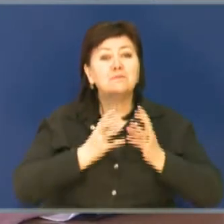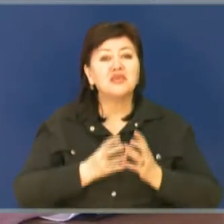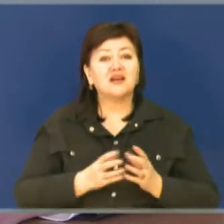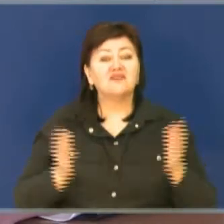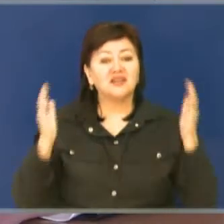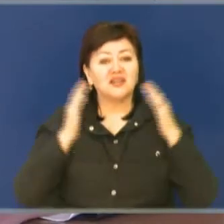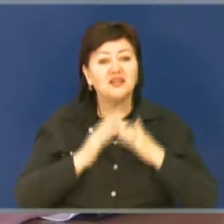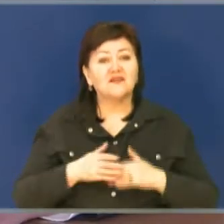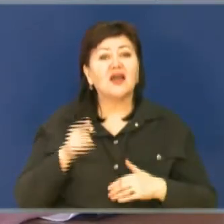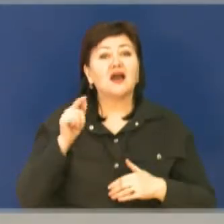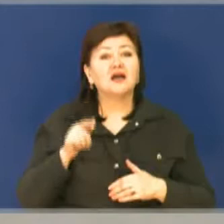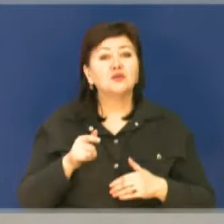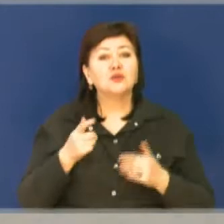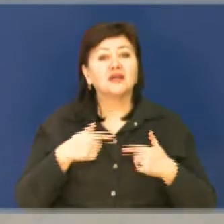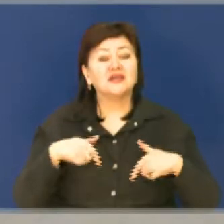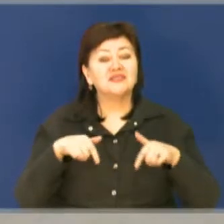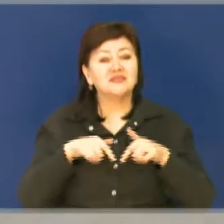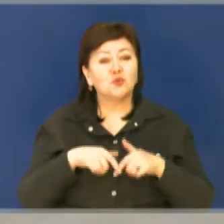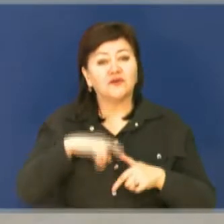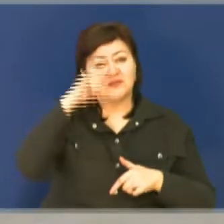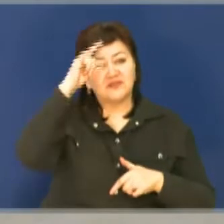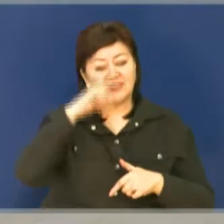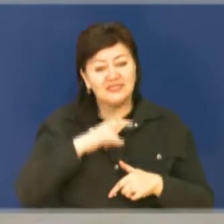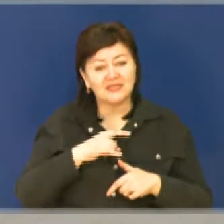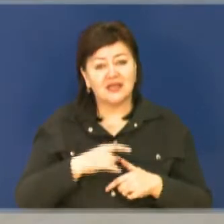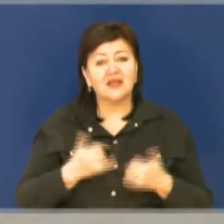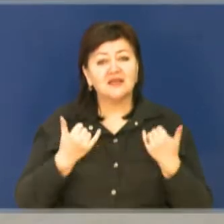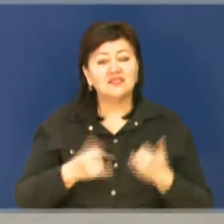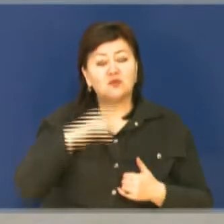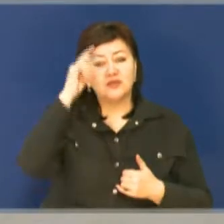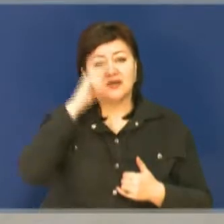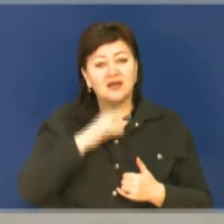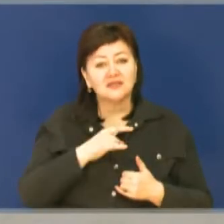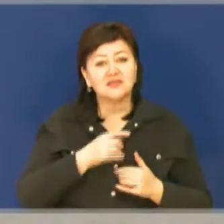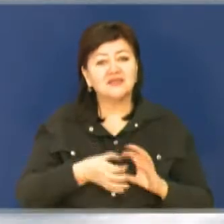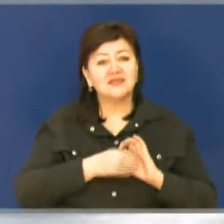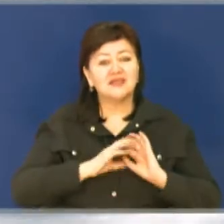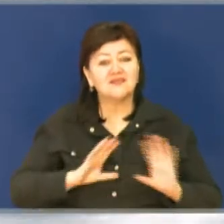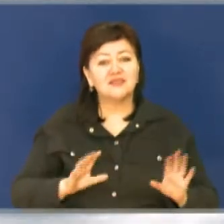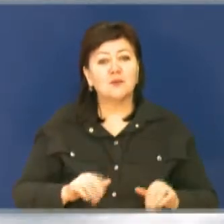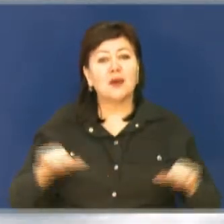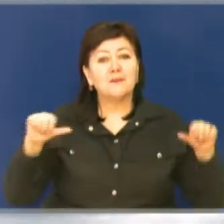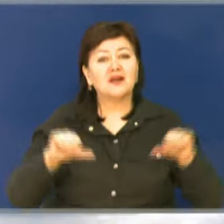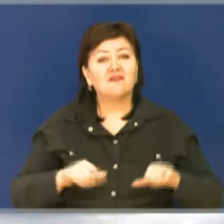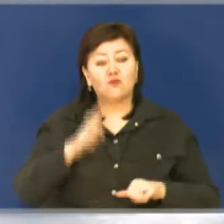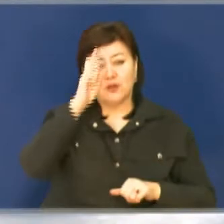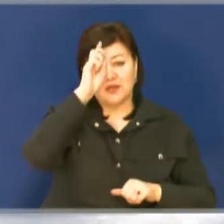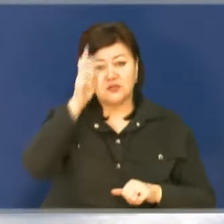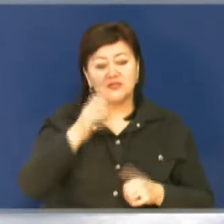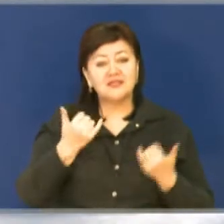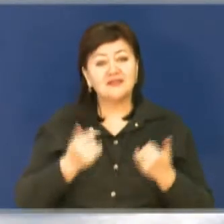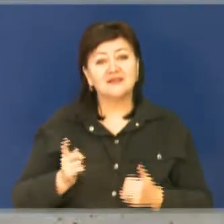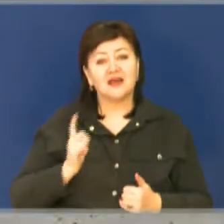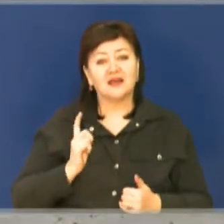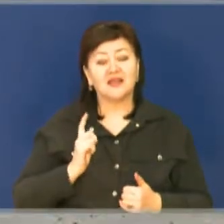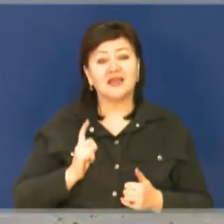проходит регулярно в столице. Сегодня Казахстан – независимое, демократическое и правовое государство. Здесь сохраняется равенство прав